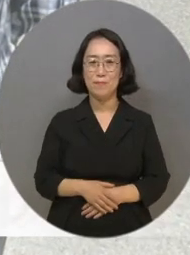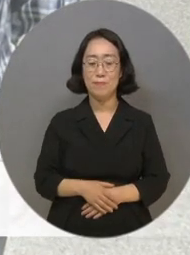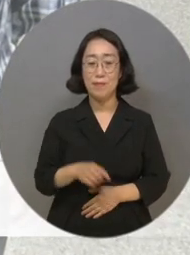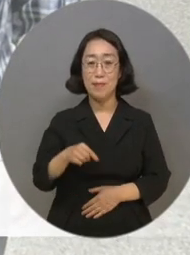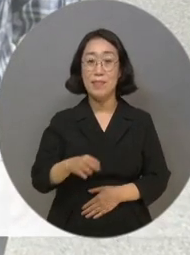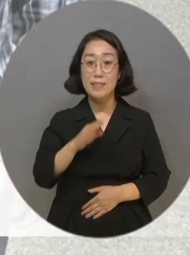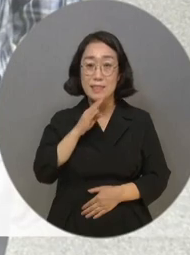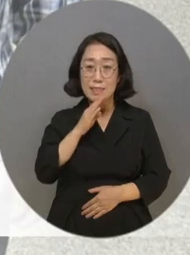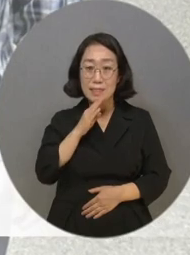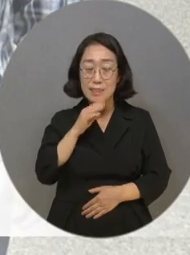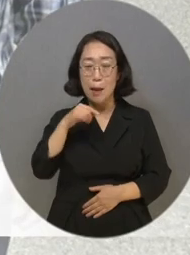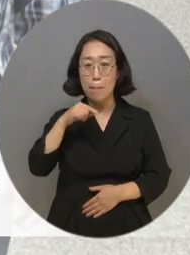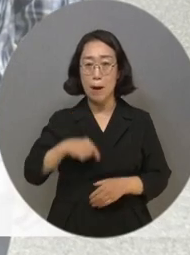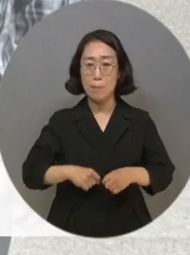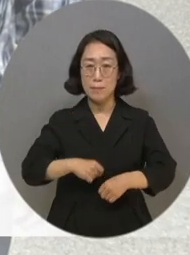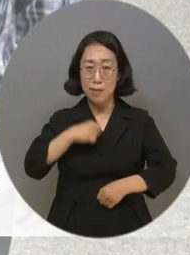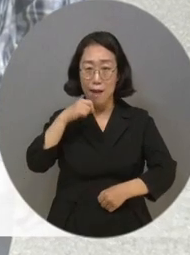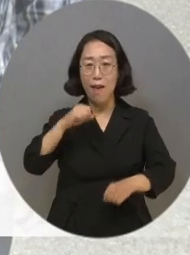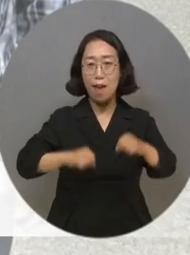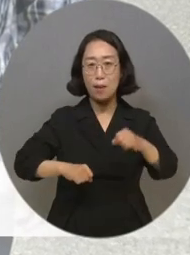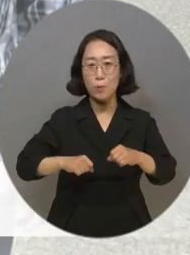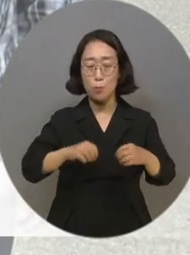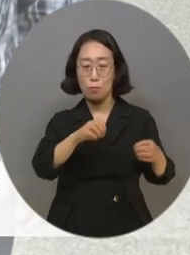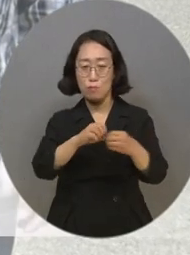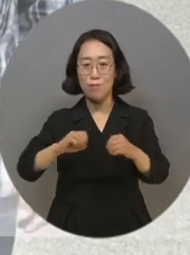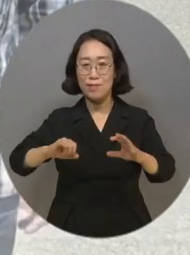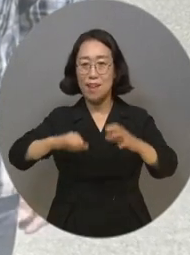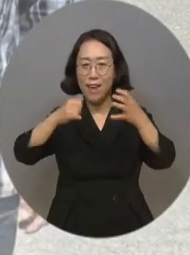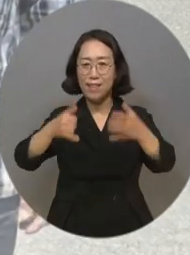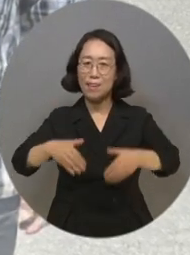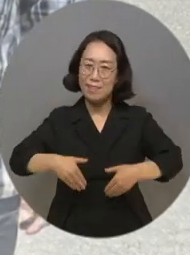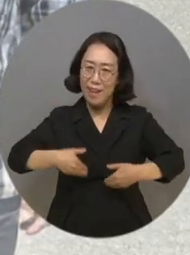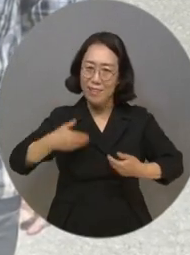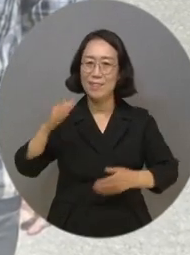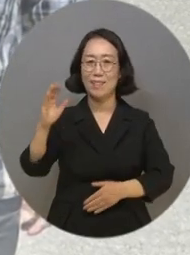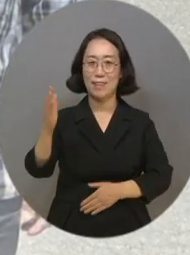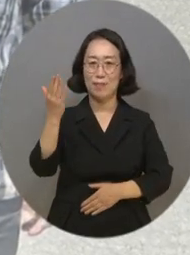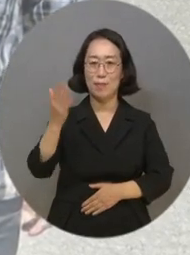그의 진심 어린 선행이 세상을 따뜻하게 만듭니다.